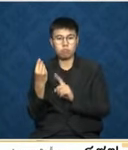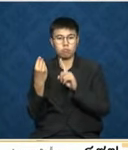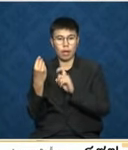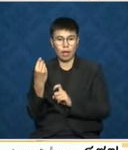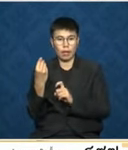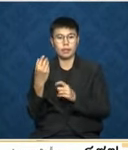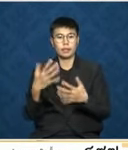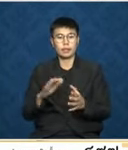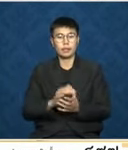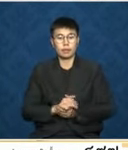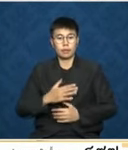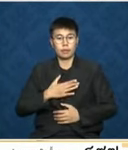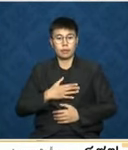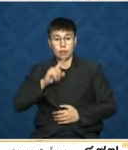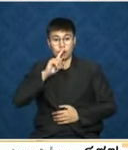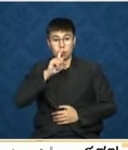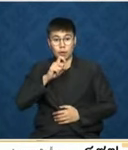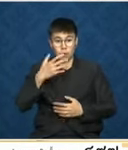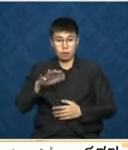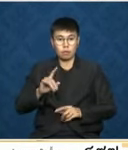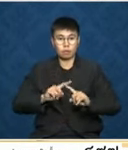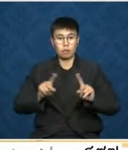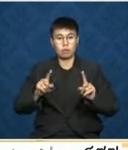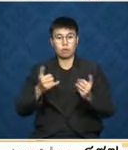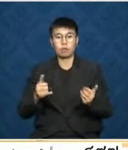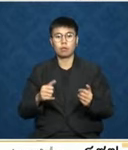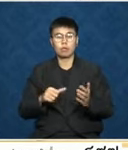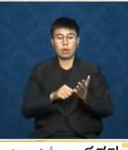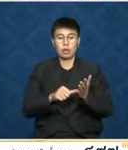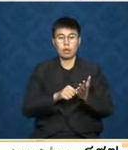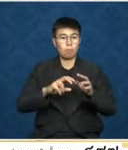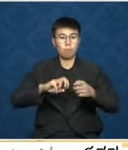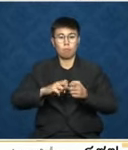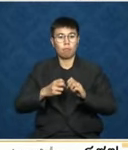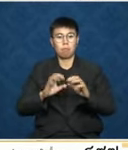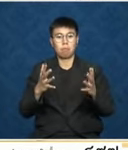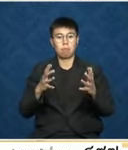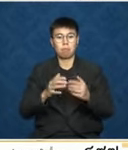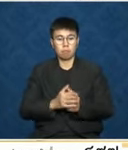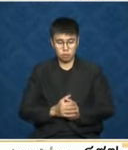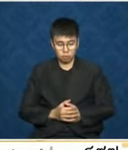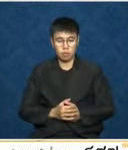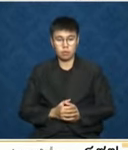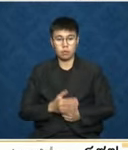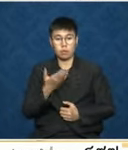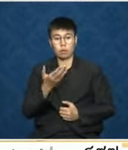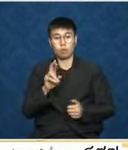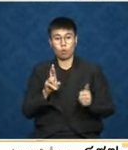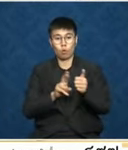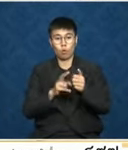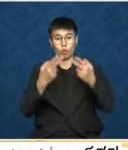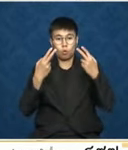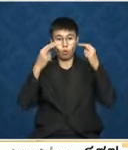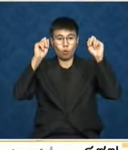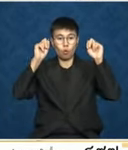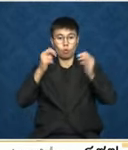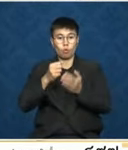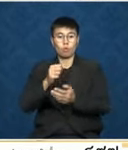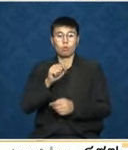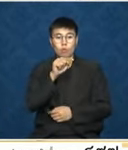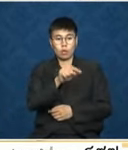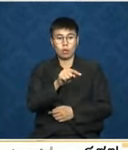รือไปแล้วในสภานี้แต่ไม่ได้รับการแก้ไขปัญหาดังกล่าวจึงอาให้ท่านรองนายกรัฐมนตรีโปรดรีบ